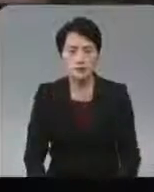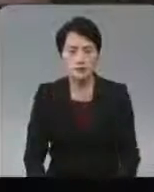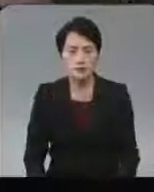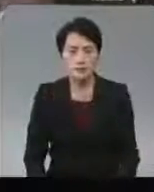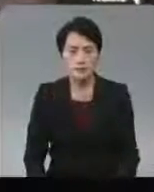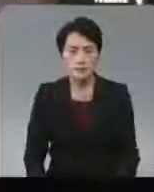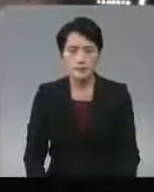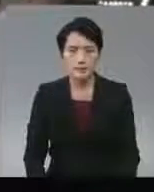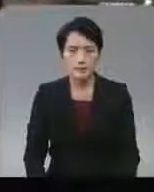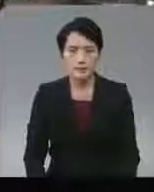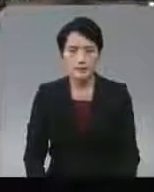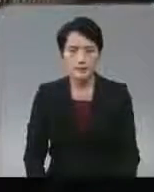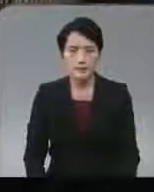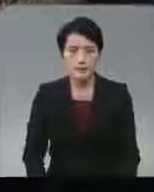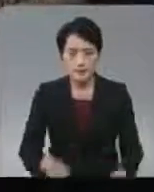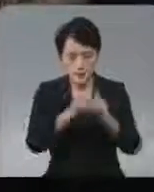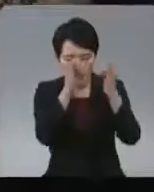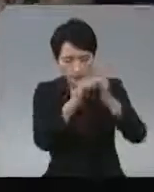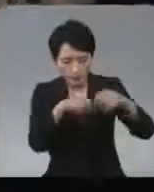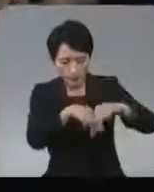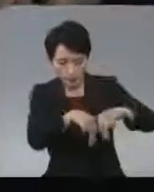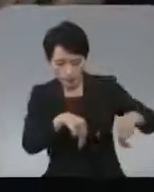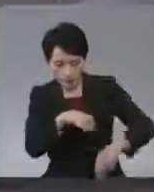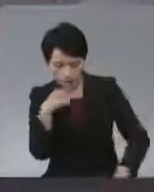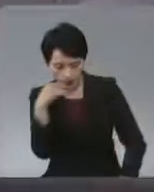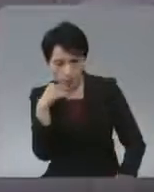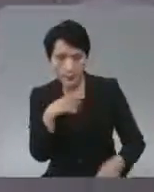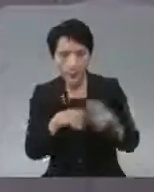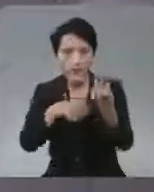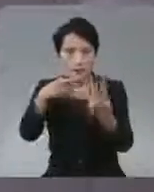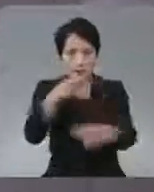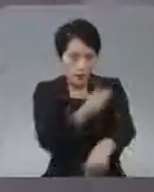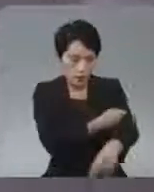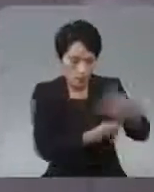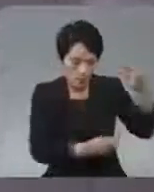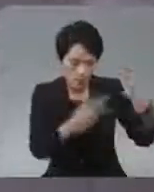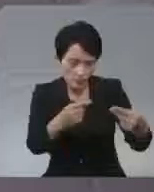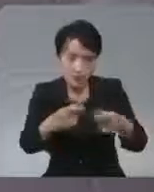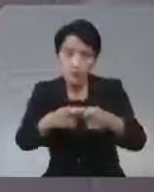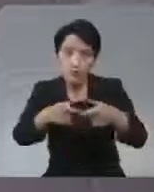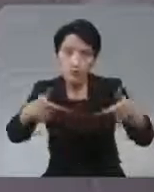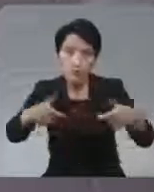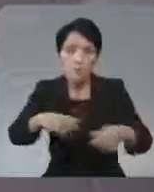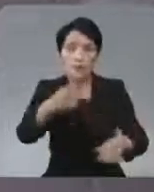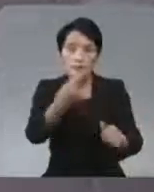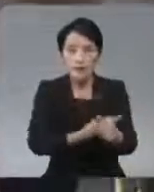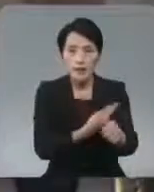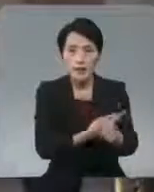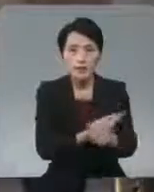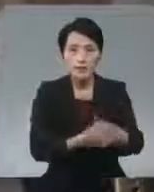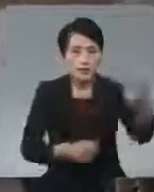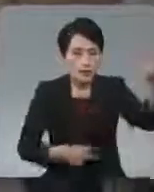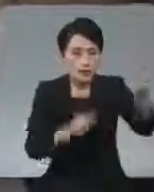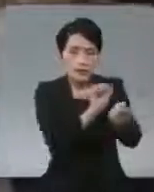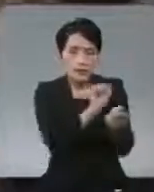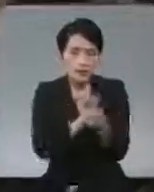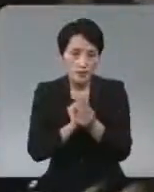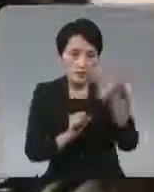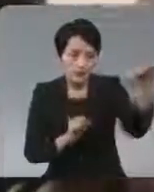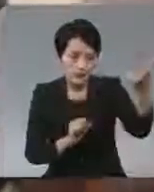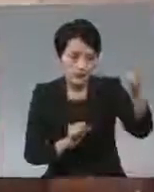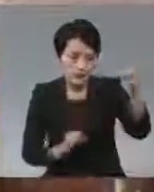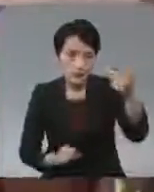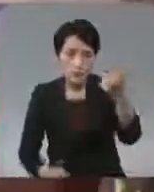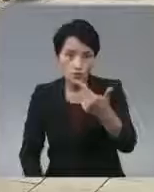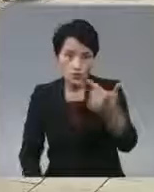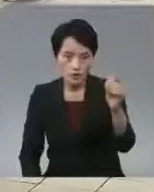die zahl der kritischen coop 19 patienten in südkorea ist erstmals seit 15 tagen unter 1000 gefallen angesichts